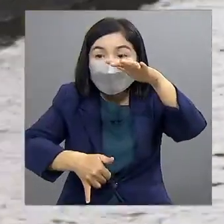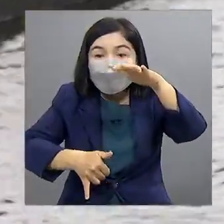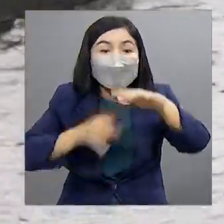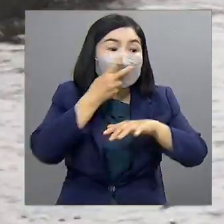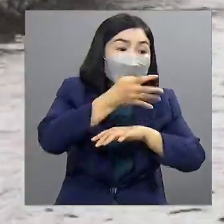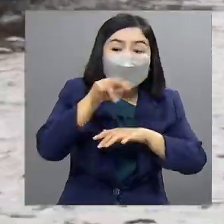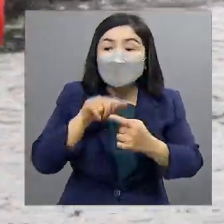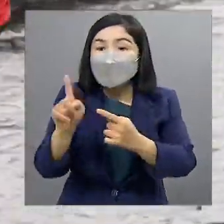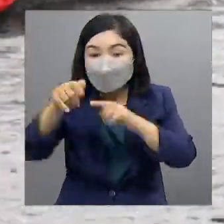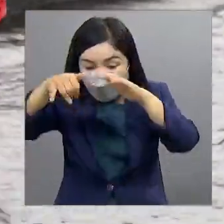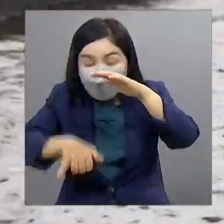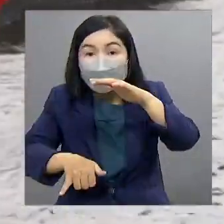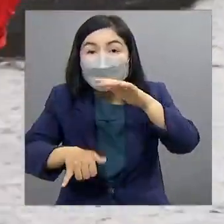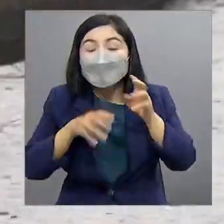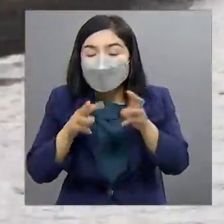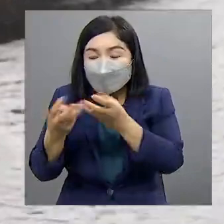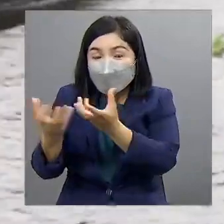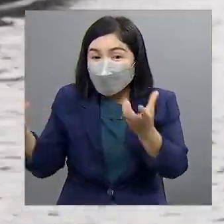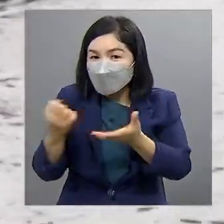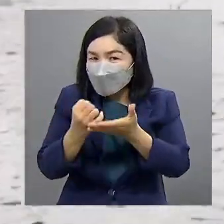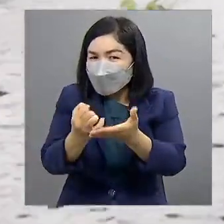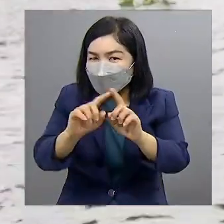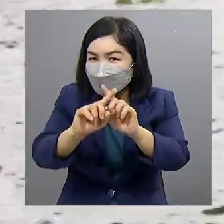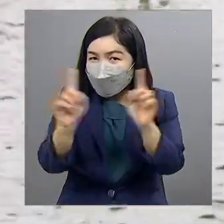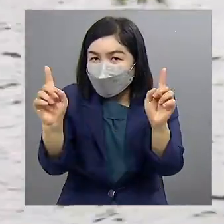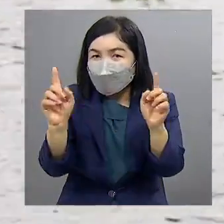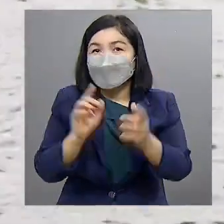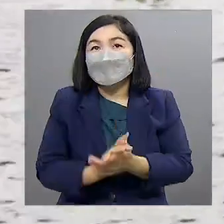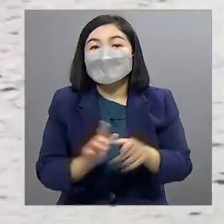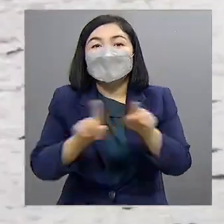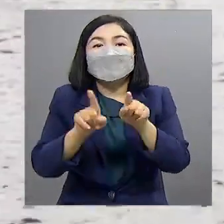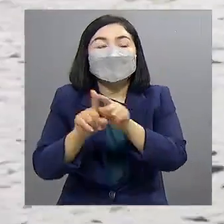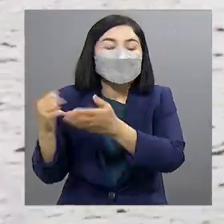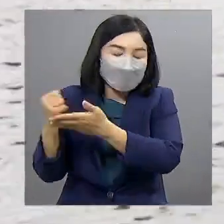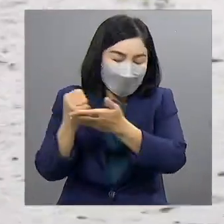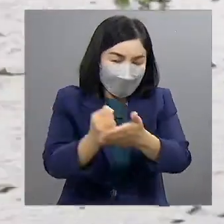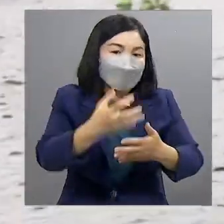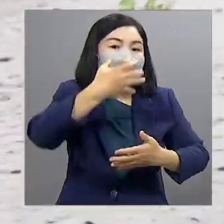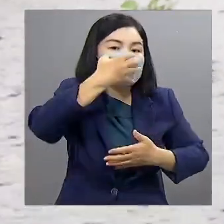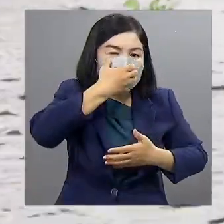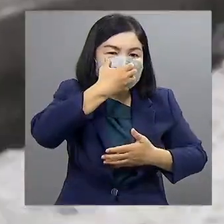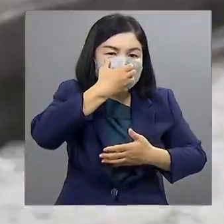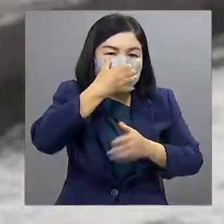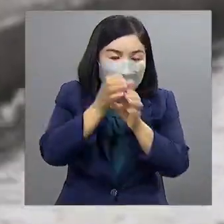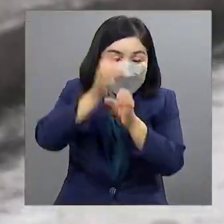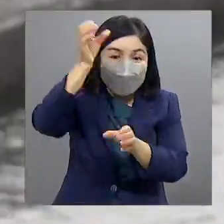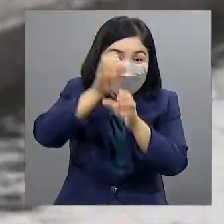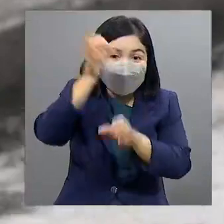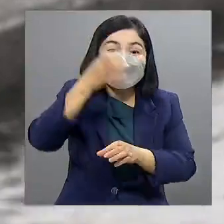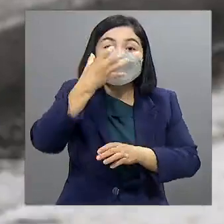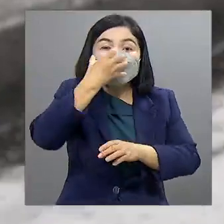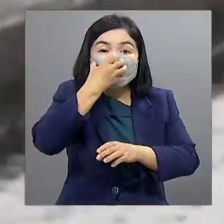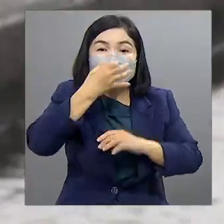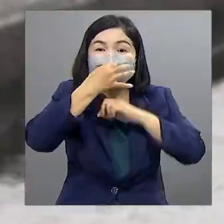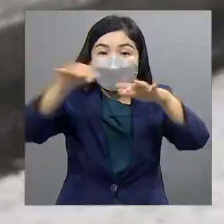ะ อันนี้ก็เป็นอุปกรณ์เขาเรียกว่าสกูบ้าครับ ค ืออุปกรณ์ดำน้ำทั่วไปเนี่ยดำน้ำแบบดำน้ำสากลดำน้ำทะเลนะครับแต่เราเอ